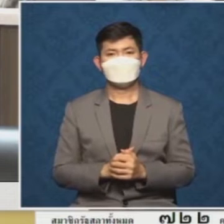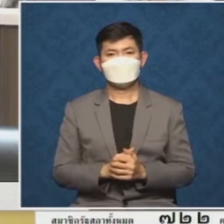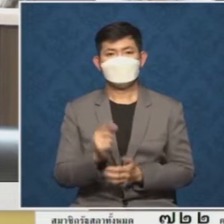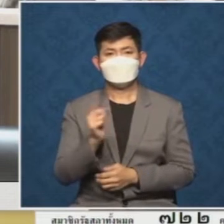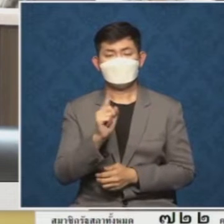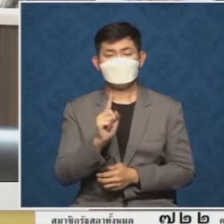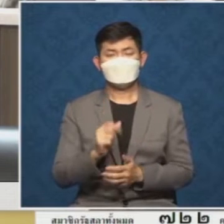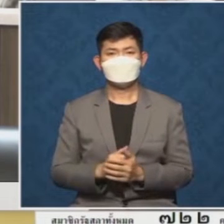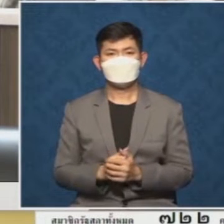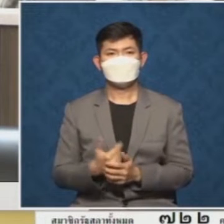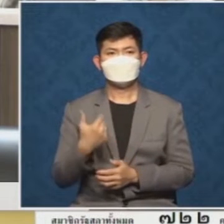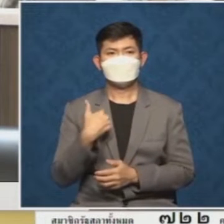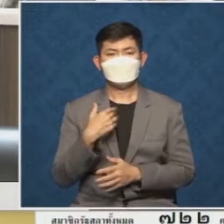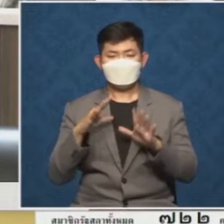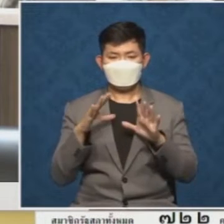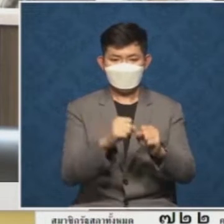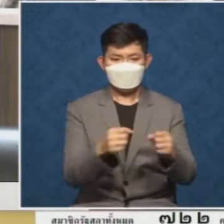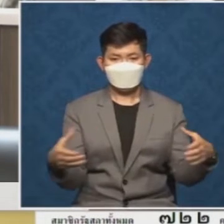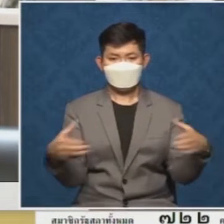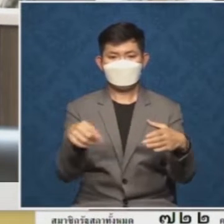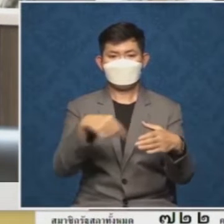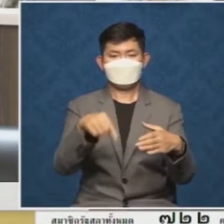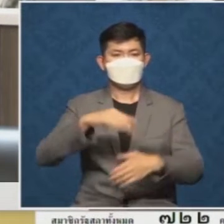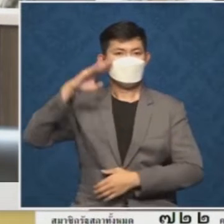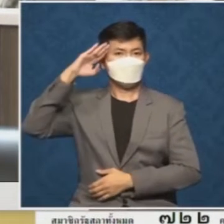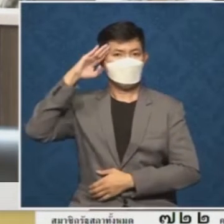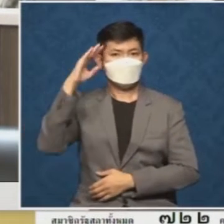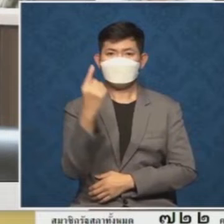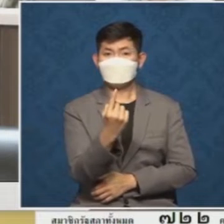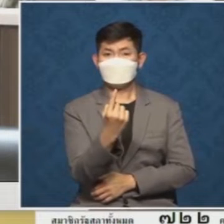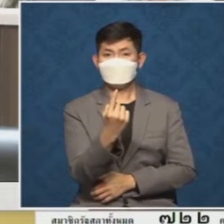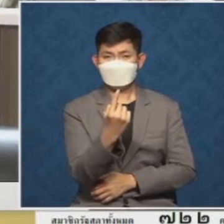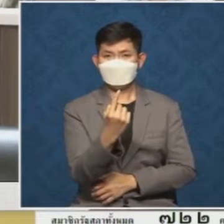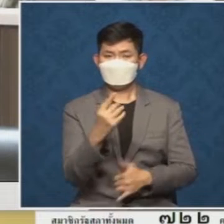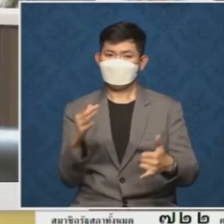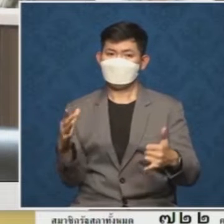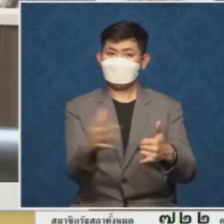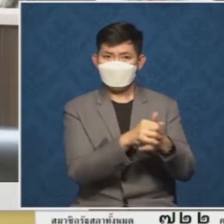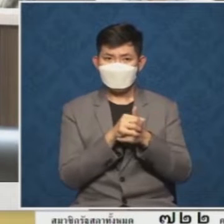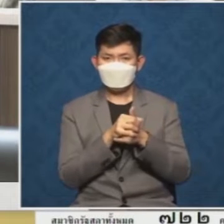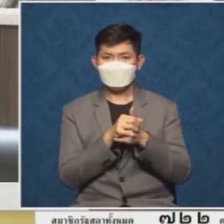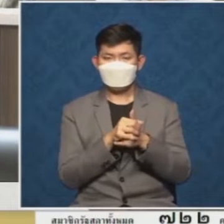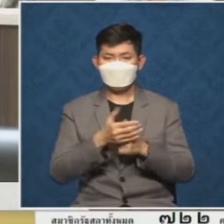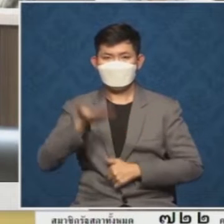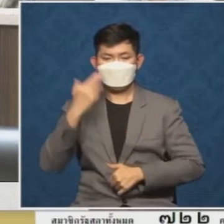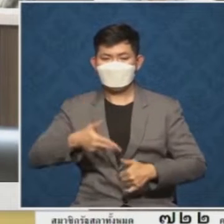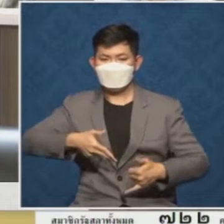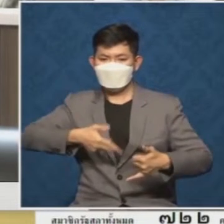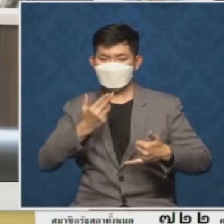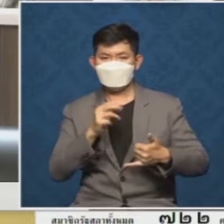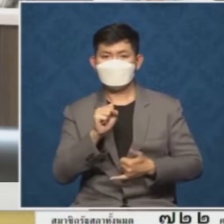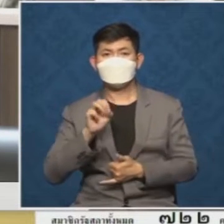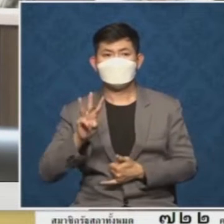ที่มีการจับกลุ่มผู้ต้องหาเป็นพลทหารท่านหนึ่งยิงอดีตท่านสว.ฟักรุดินบต.เจ้า